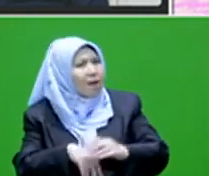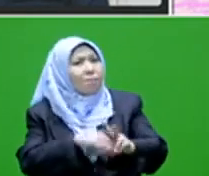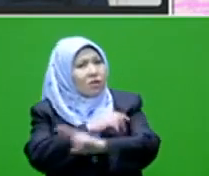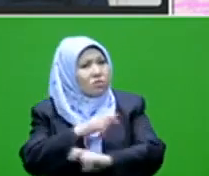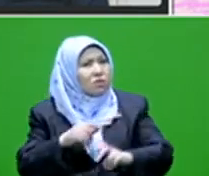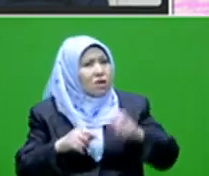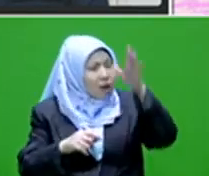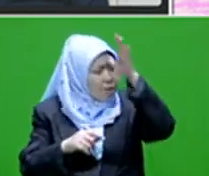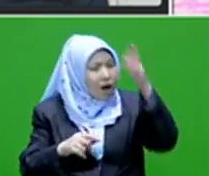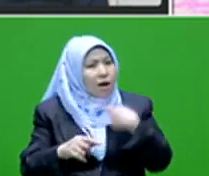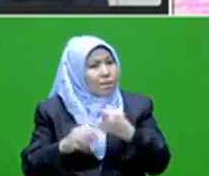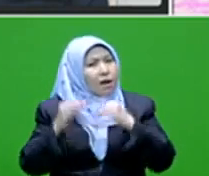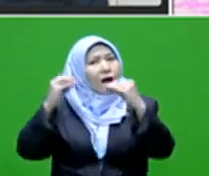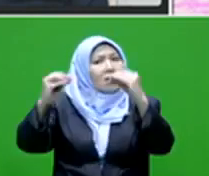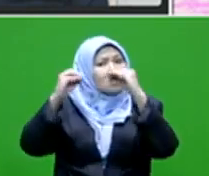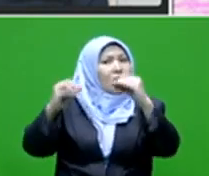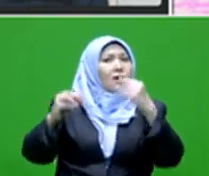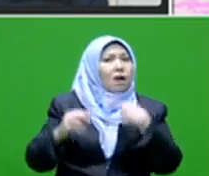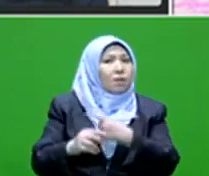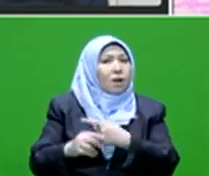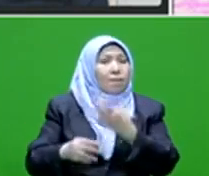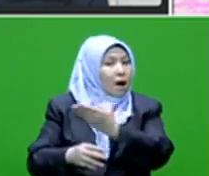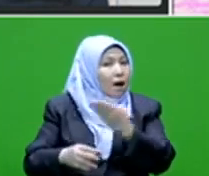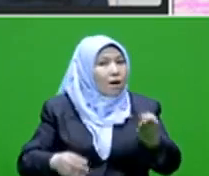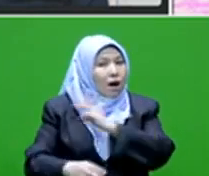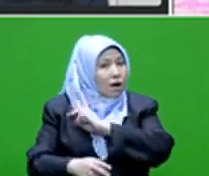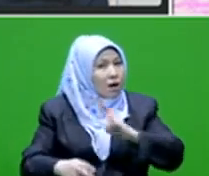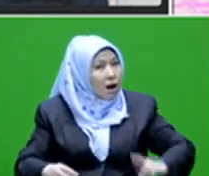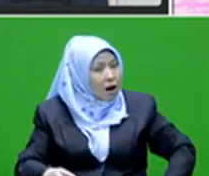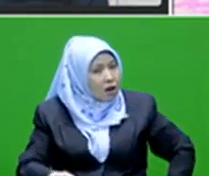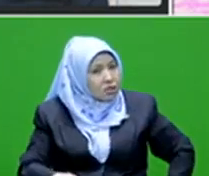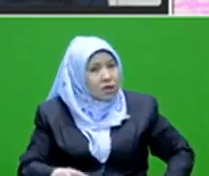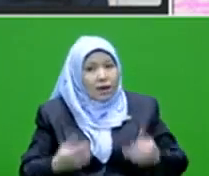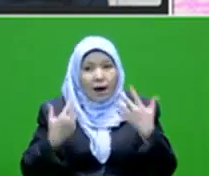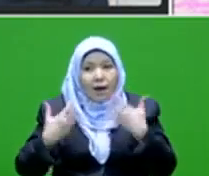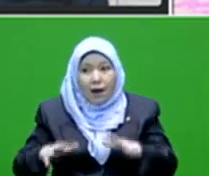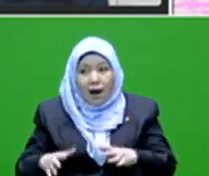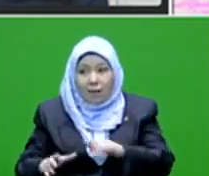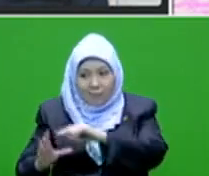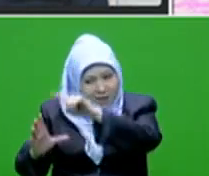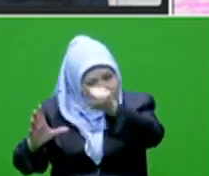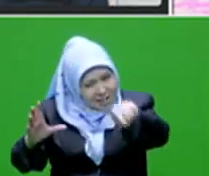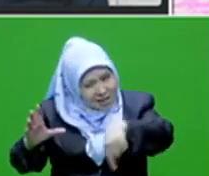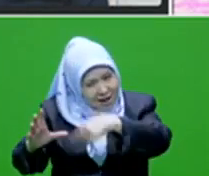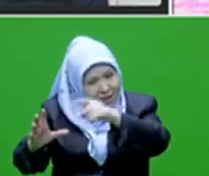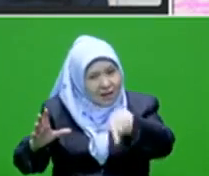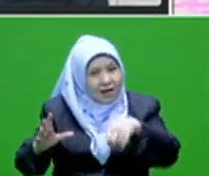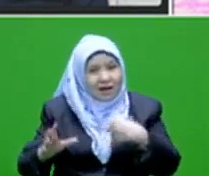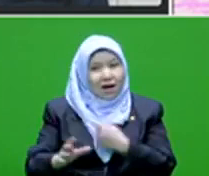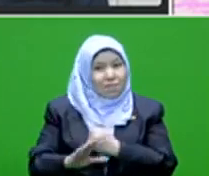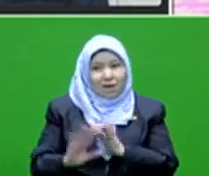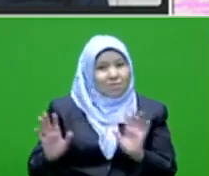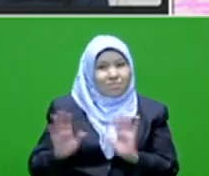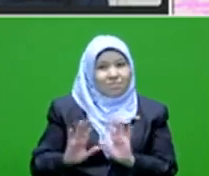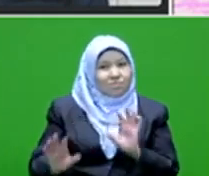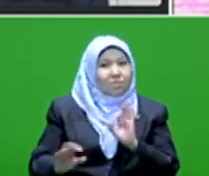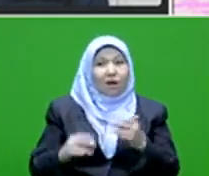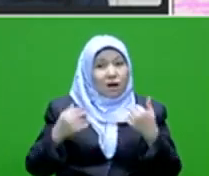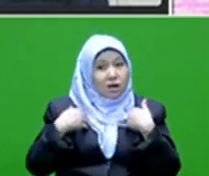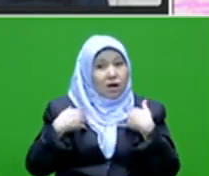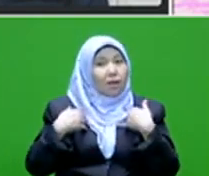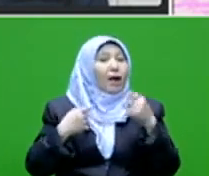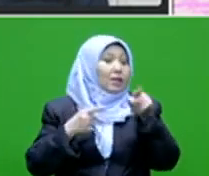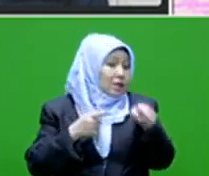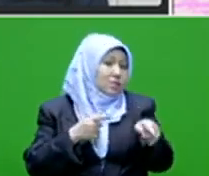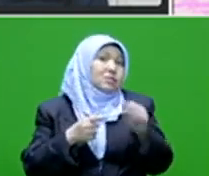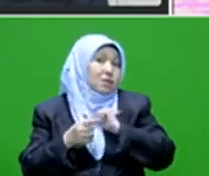kami ajak, kami elok. Barang raja hilang, salah seorang daripada hampa mesti ambil. Dia kata, kami tak gamak nak curi lah. Kalau ada, biar dia yang